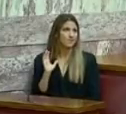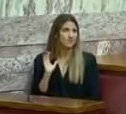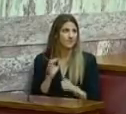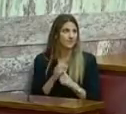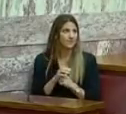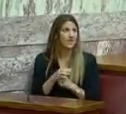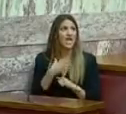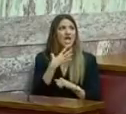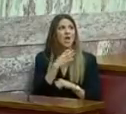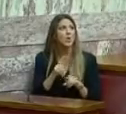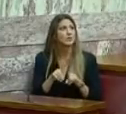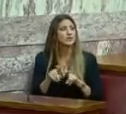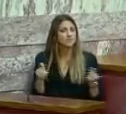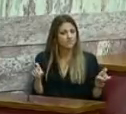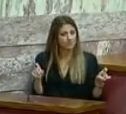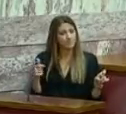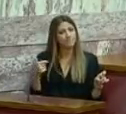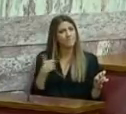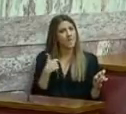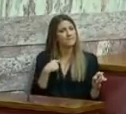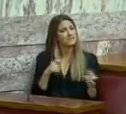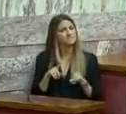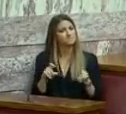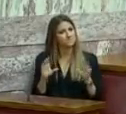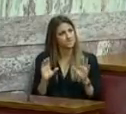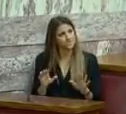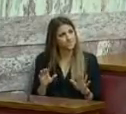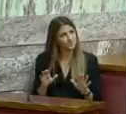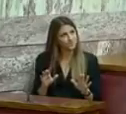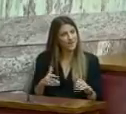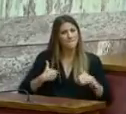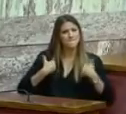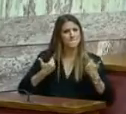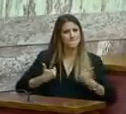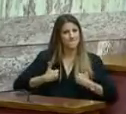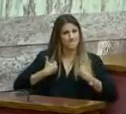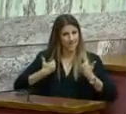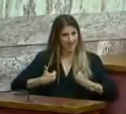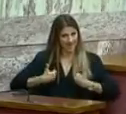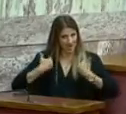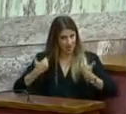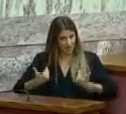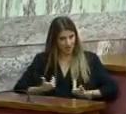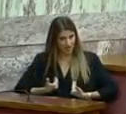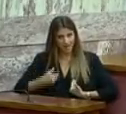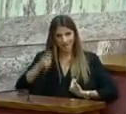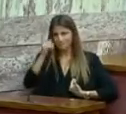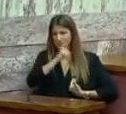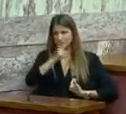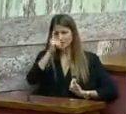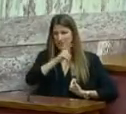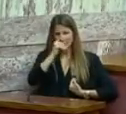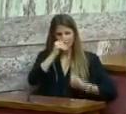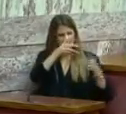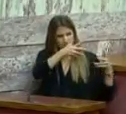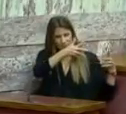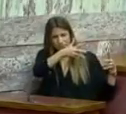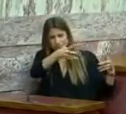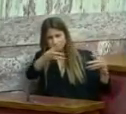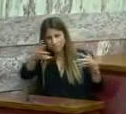Ακριβώς γιατί ή θα παίξουμε στο άθλιο παιχνίδι της συκοφάντησης με